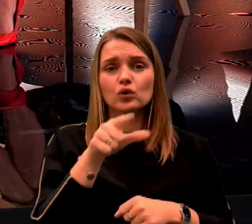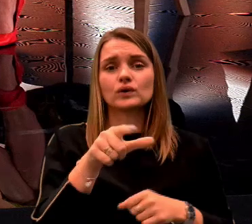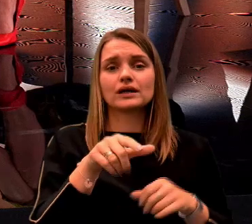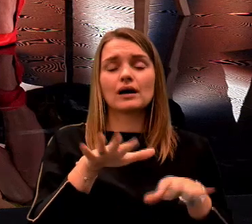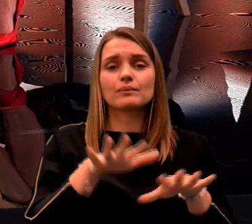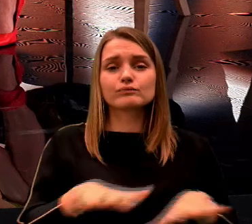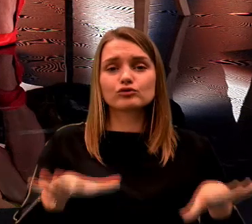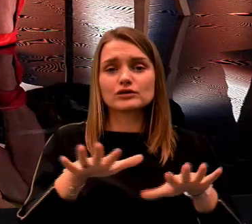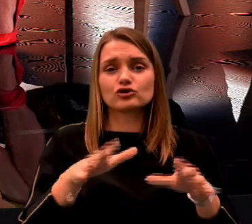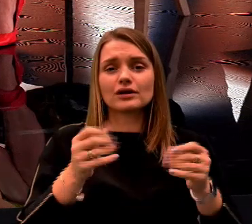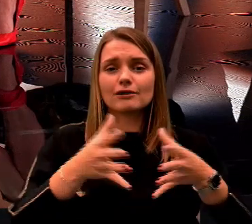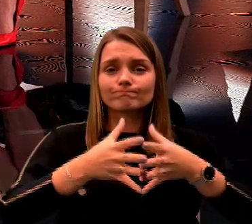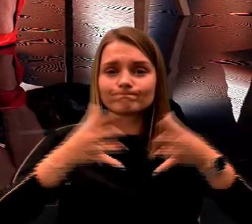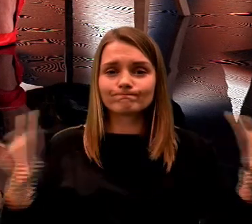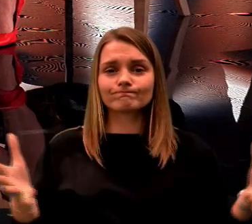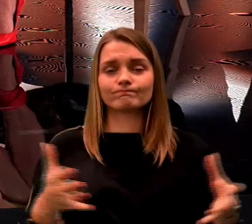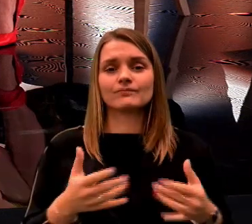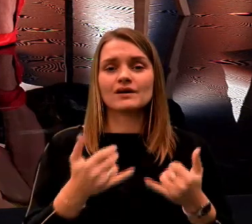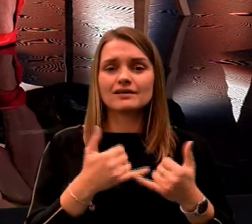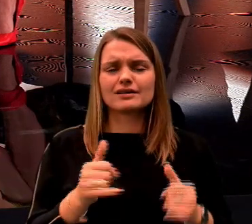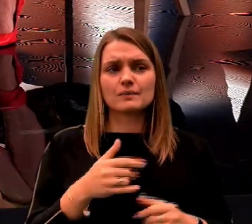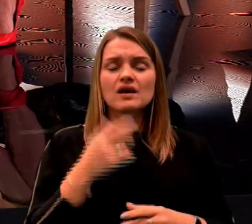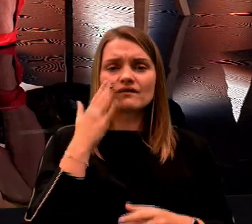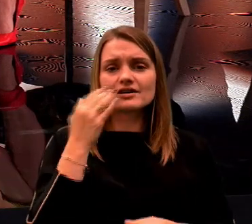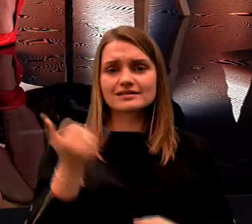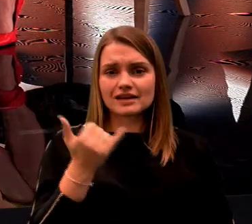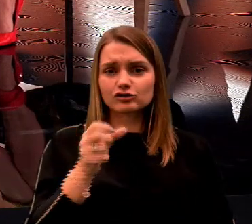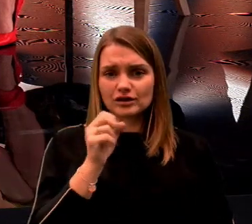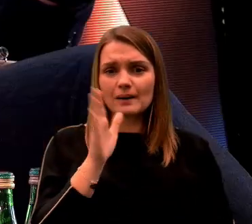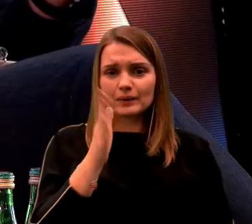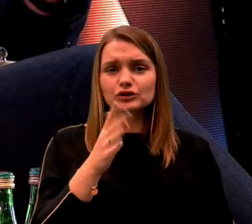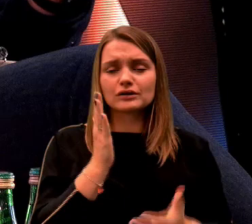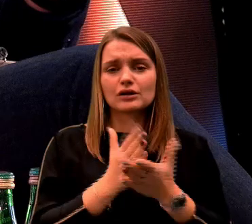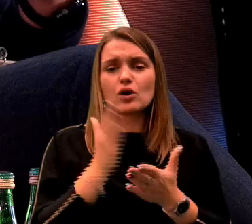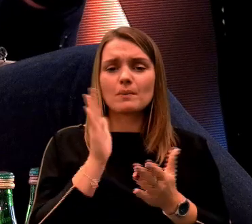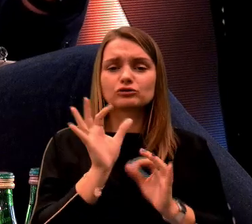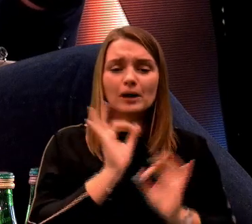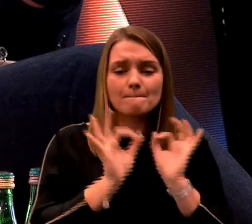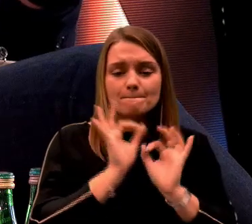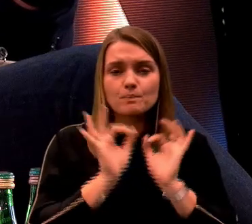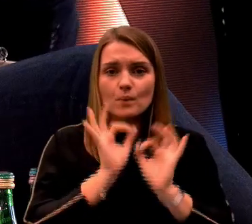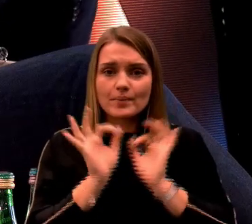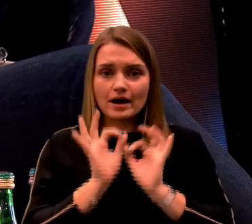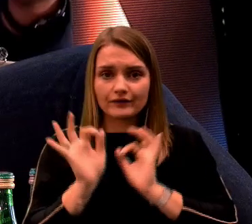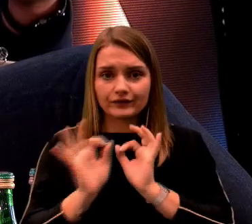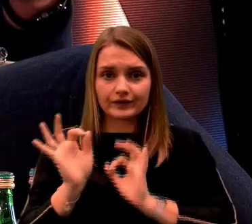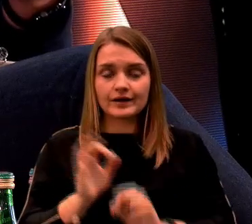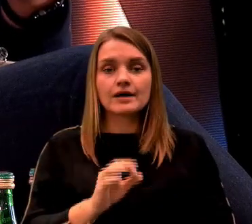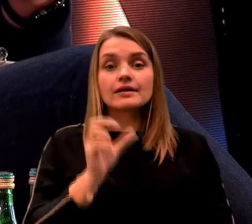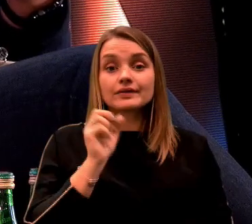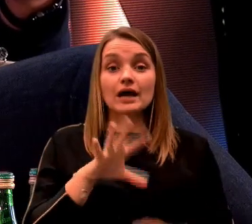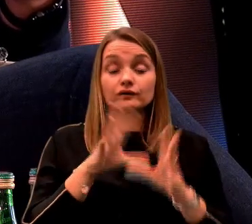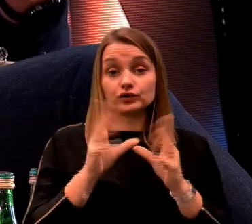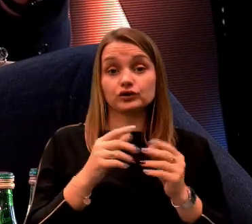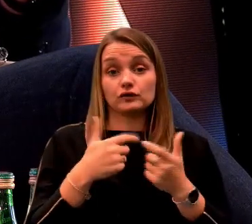taki model. Zawsze tak będzie, tylko będą co, korekty w jedną albo w drugą stronę? Myślę, że to jest kwestia, naprawdę myślę, że tutaj sprowadzamy to do